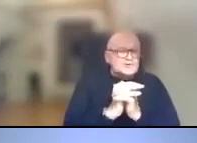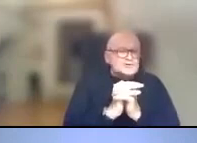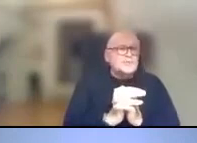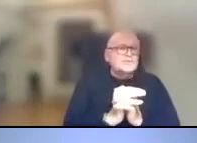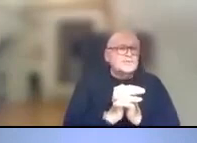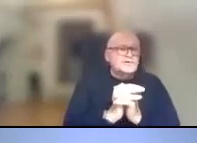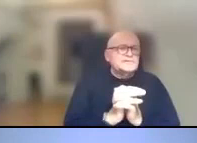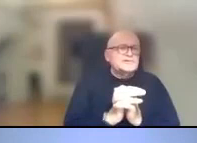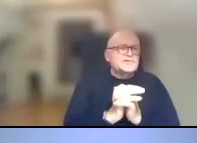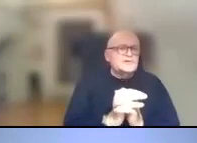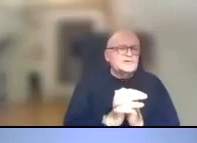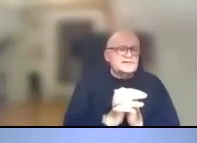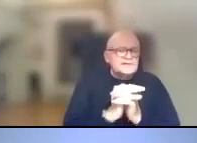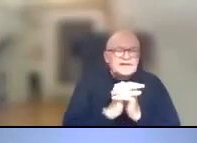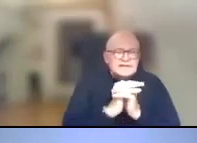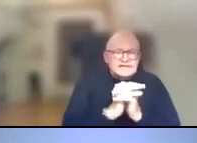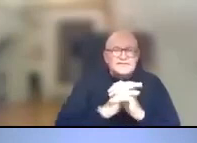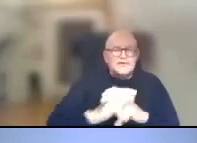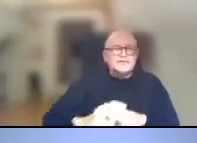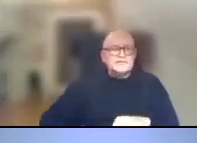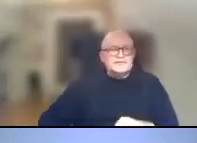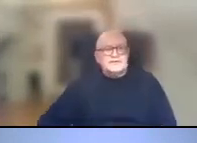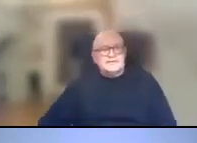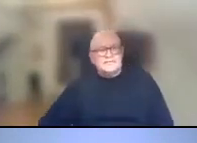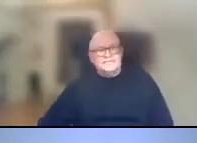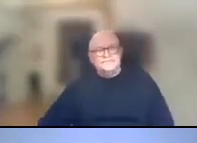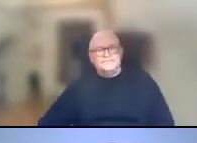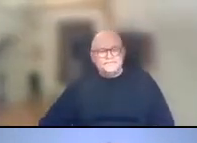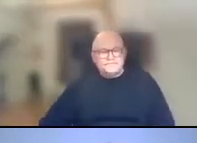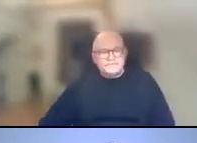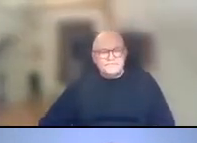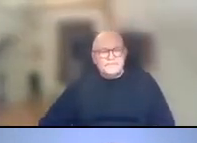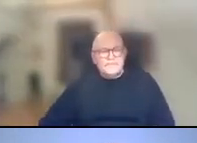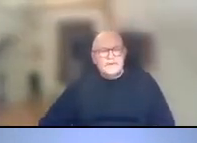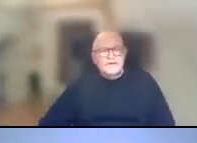konnten es stoppen, wenn sie gewollt hätten. Das wollten sie nicht.